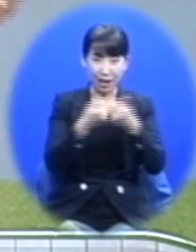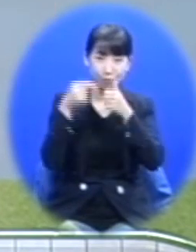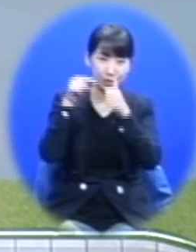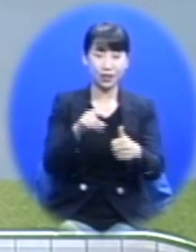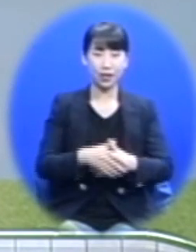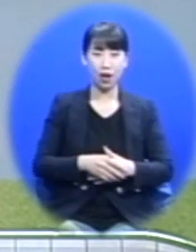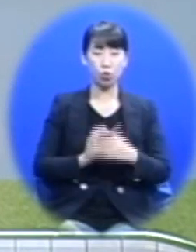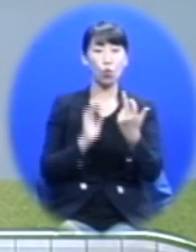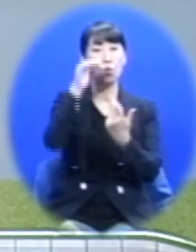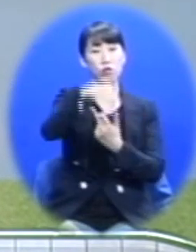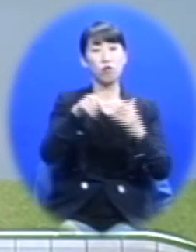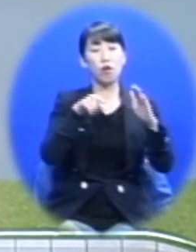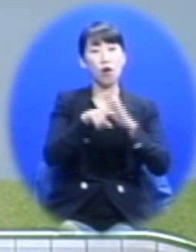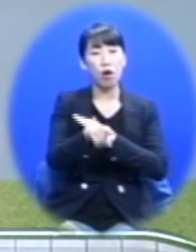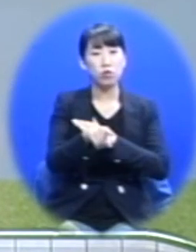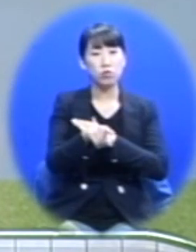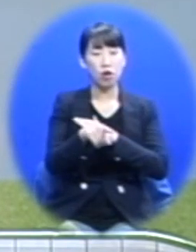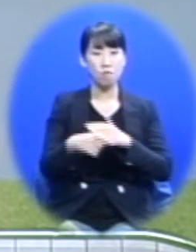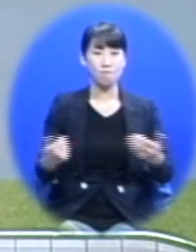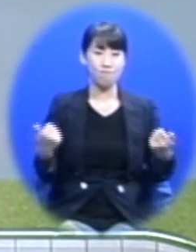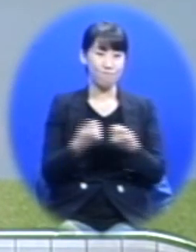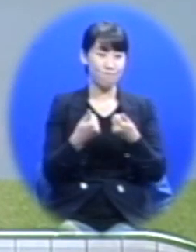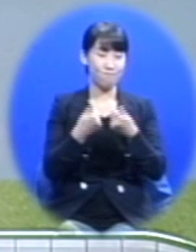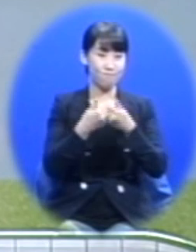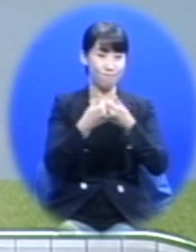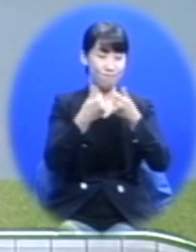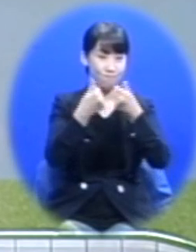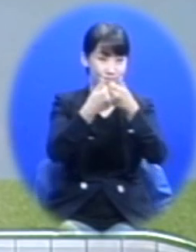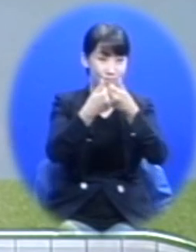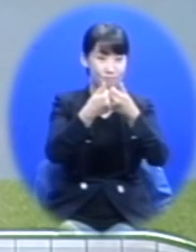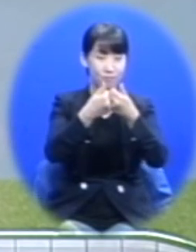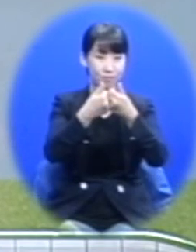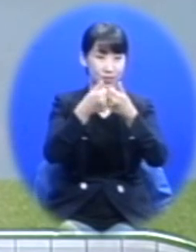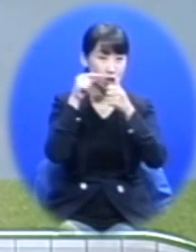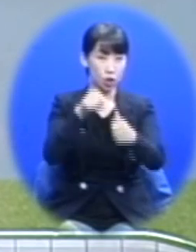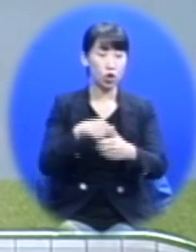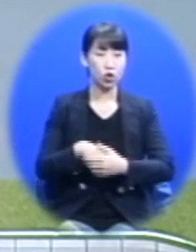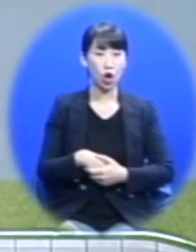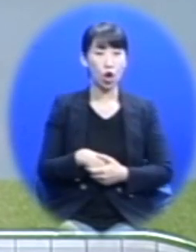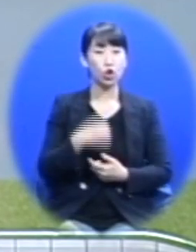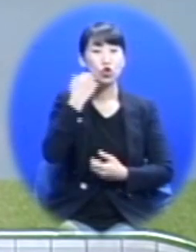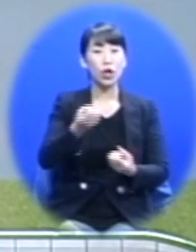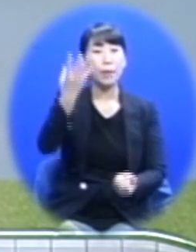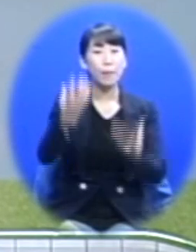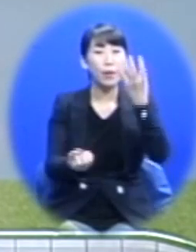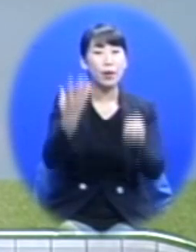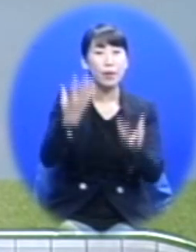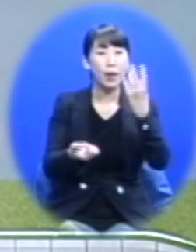뒷산으로 끌고 가서 거기서 한판 붙어서 너희들이 누가 이기나 승부를 내라.